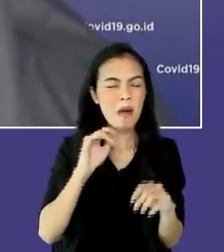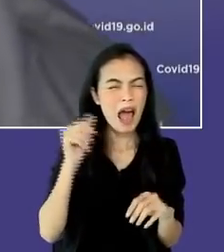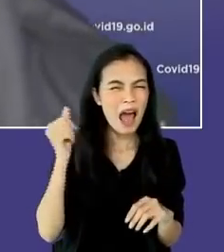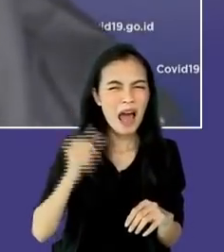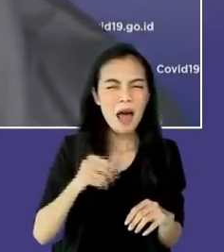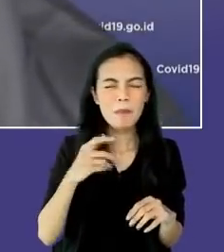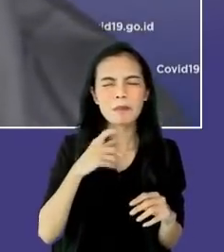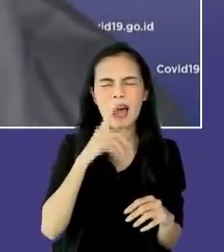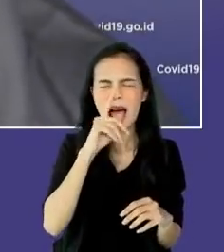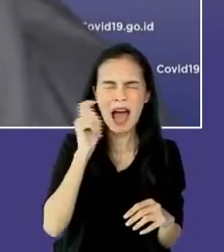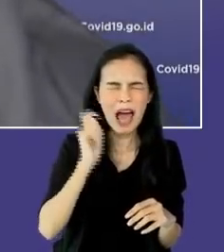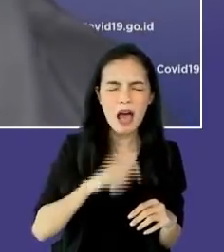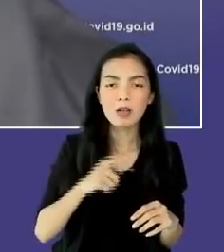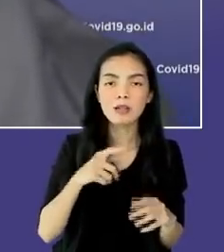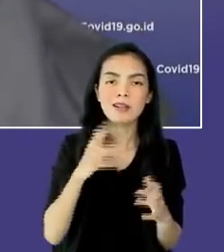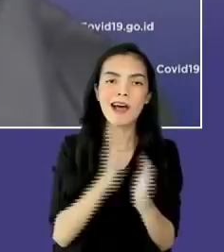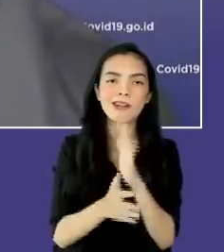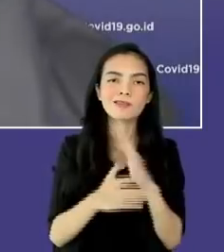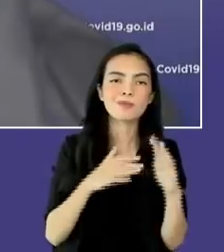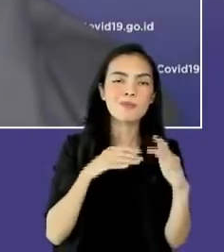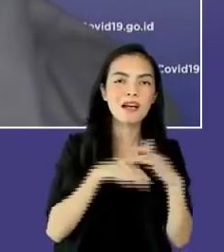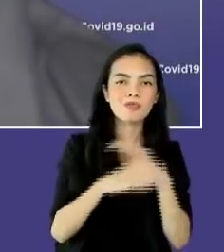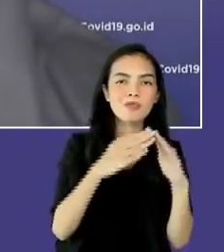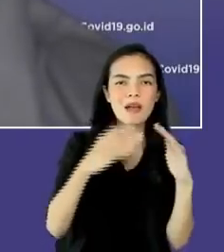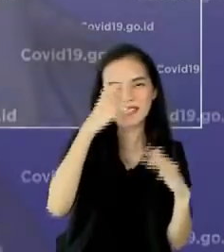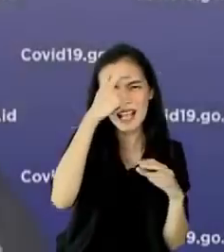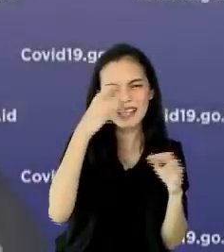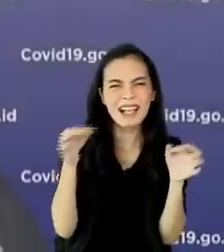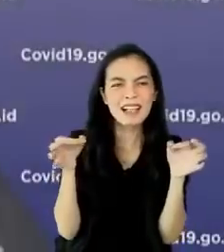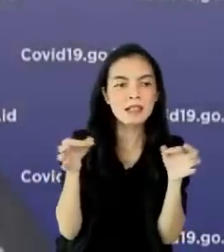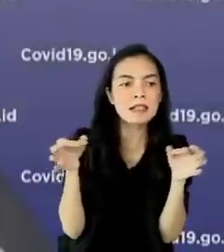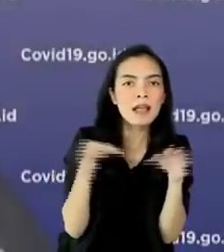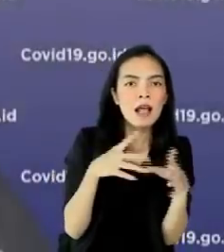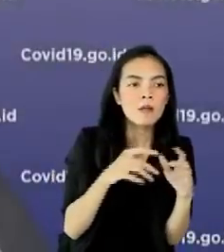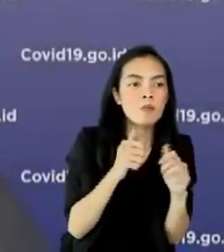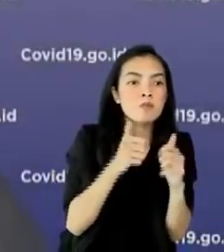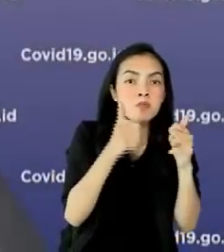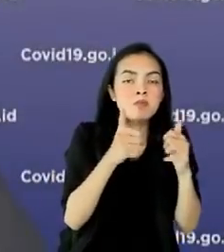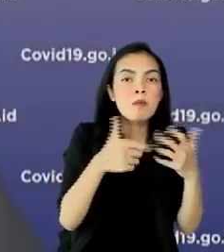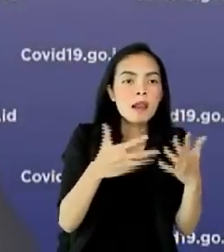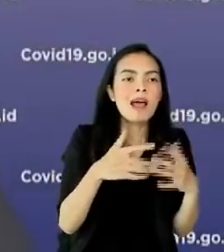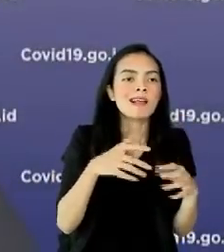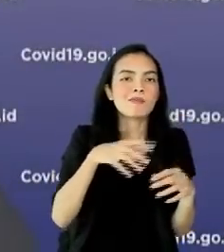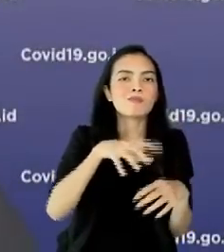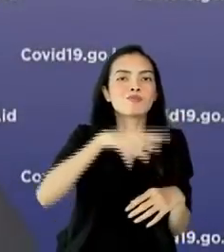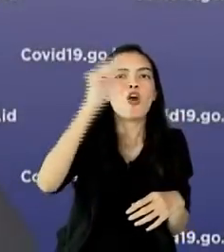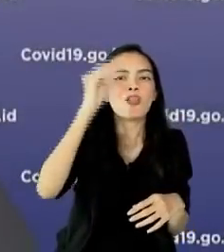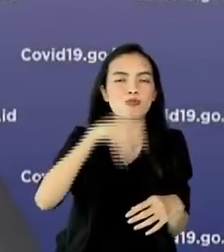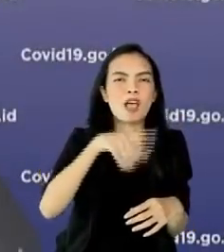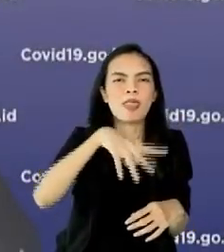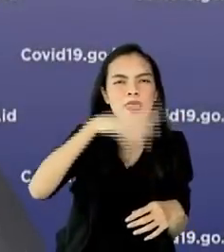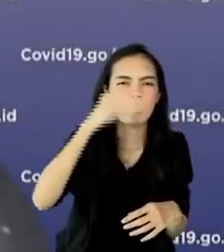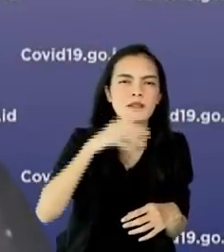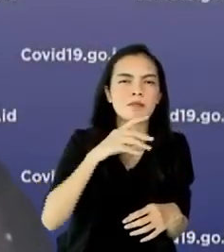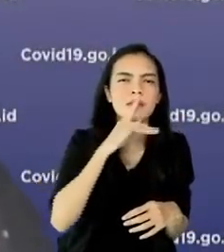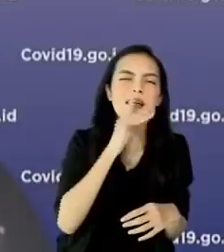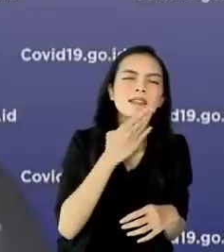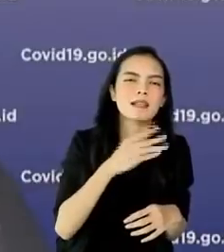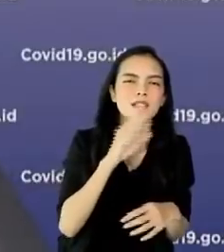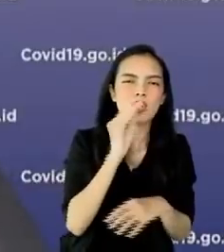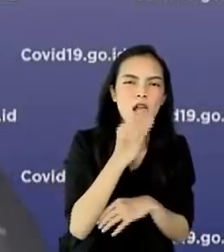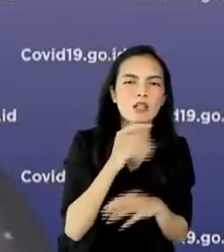Dokter Dewi. Kita lanjut ke slide berikutnya. Jadi ini untuk melihat gambaran kenaikan tapi level provinsi. Kalau tadi kan kita sudah